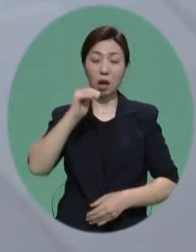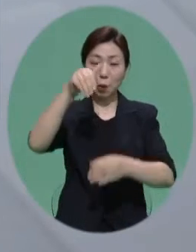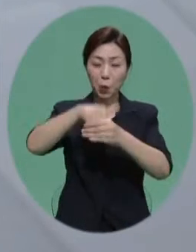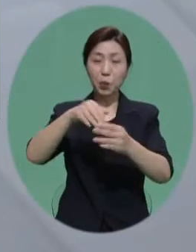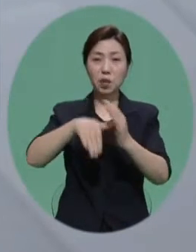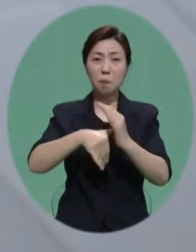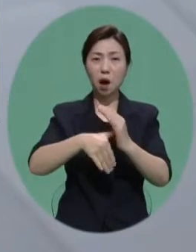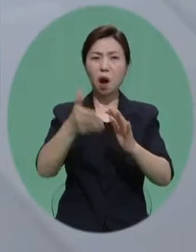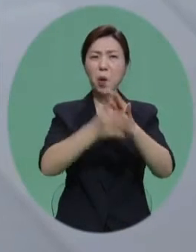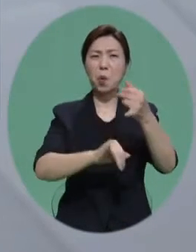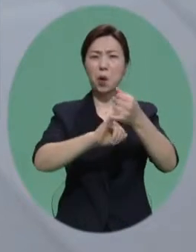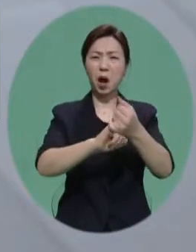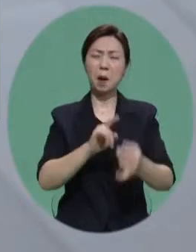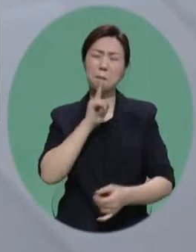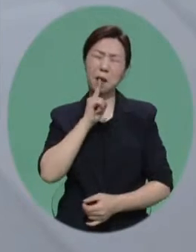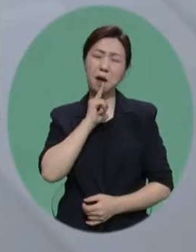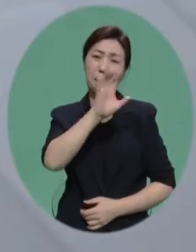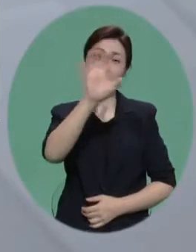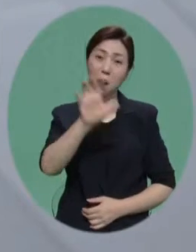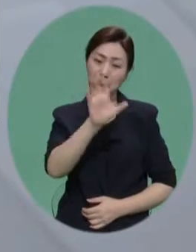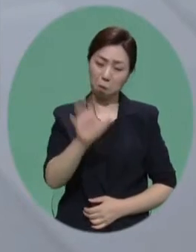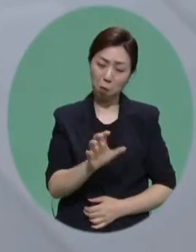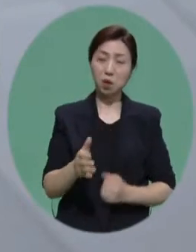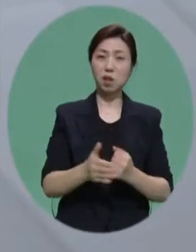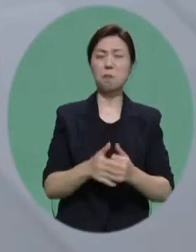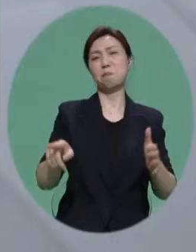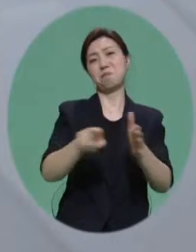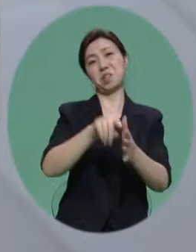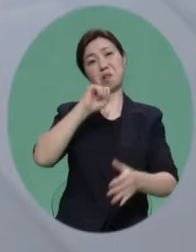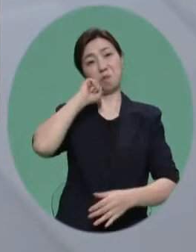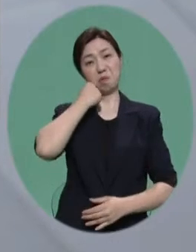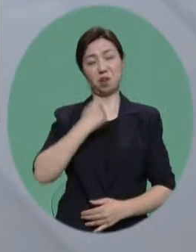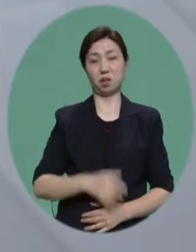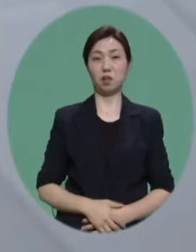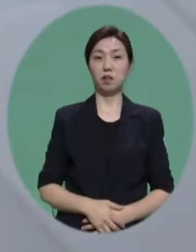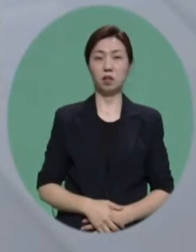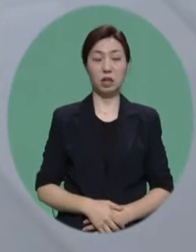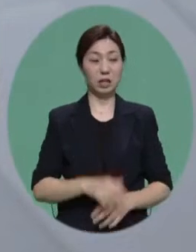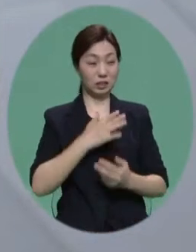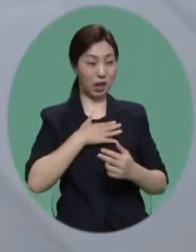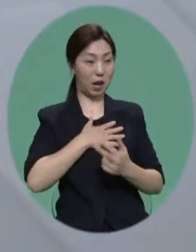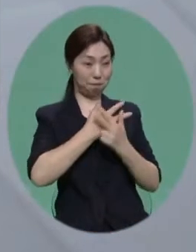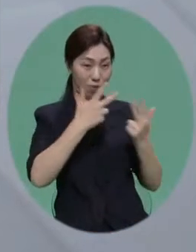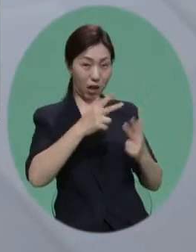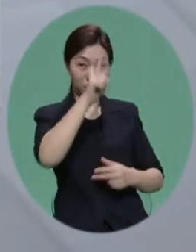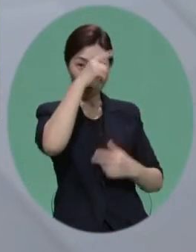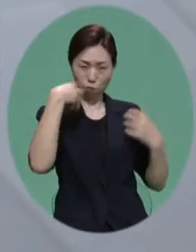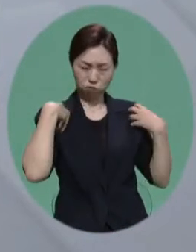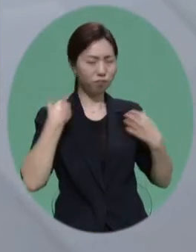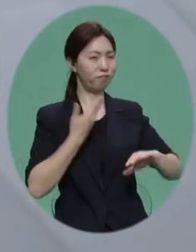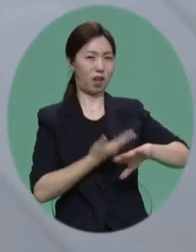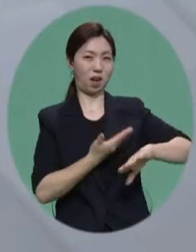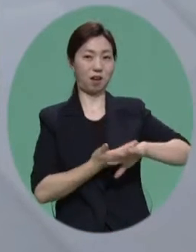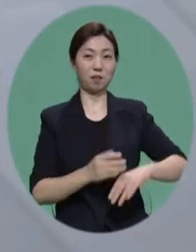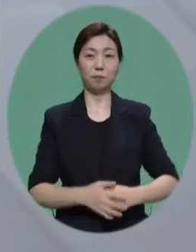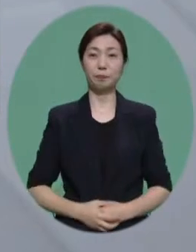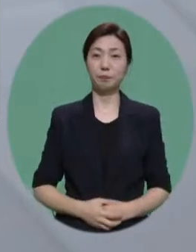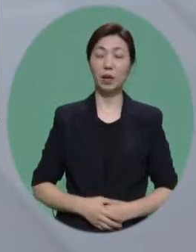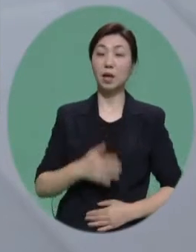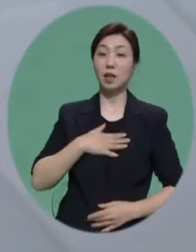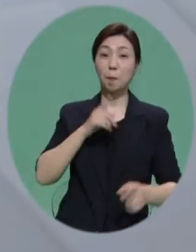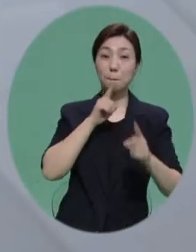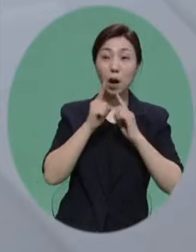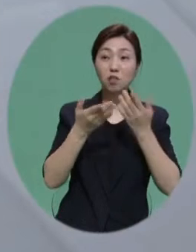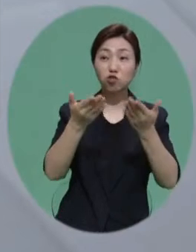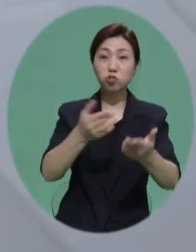아닌데 국민이 신뢰하기 어렵습니다 예제 며 민주당을 좀 다릅니다 어 그 제가 드리는 말씀은